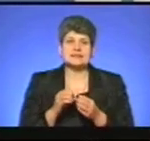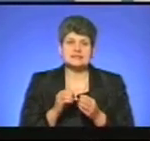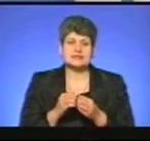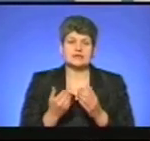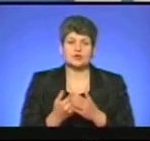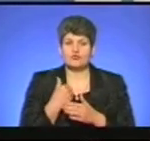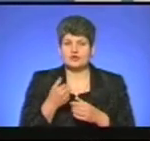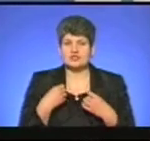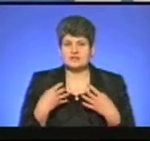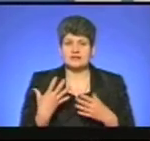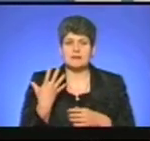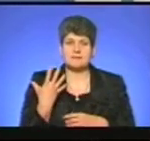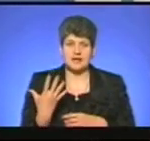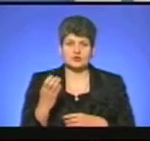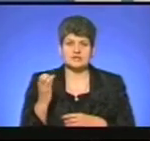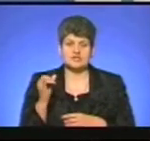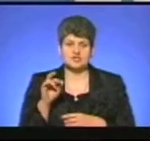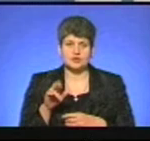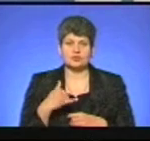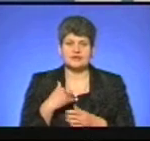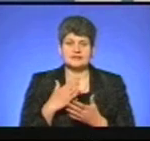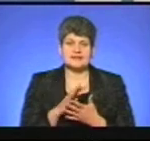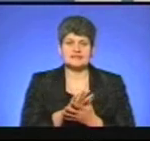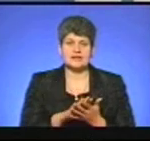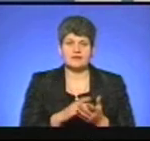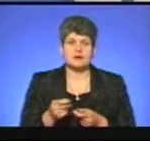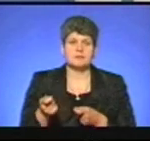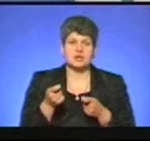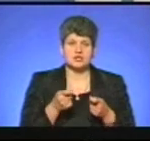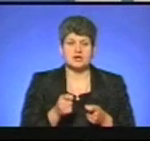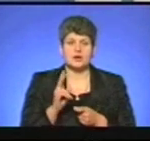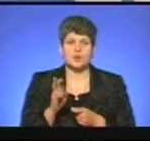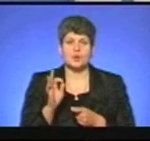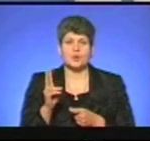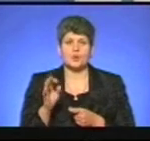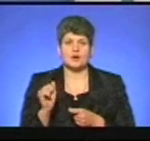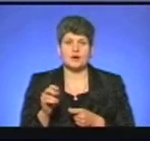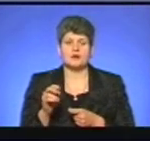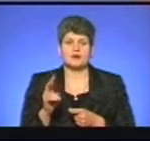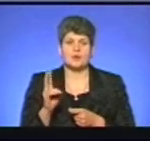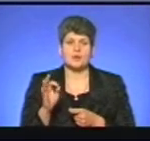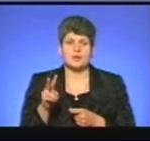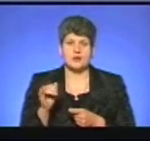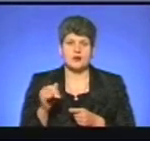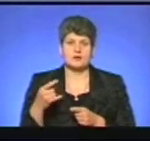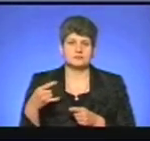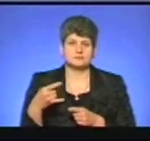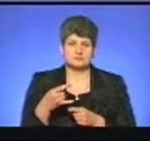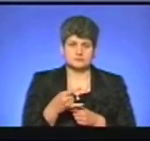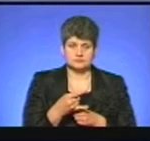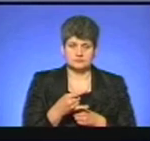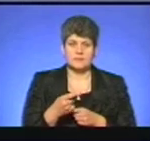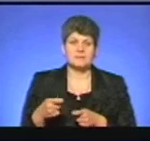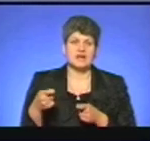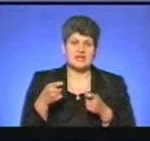свят. І 5 січня у нас вже є заявка, приїжджає Coca-Cola Мобіль. Ви знаєте, він красивий, гарний, великий. На театральний майдан на 5